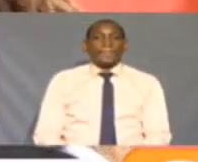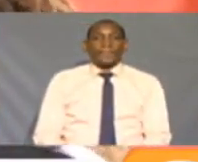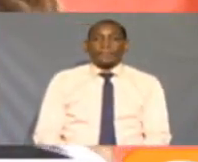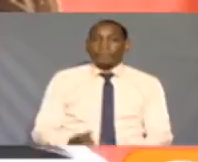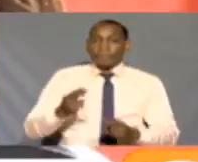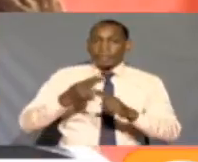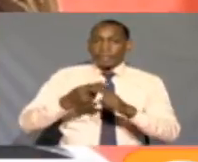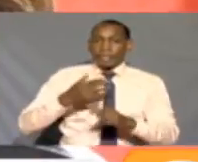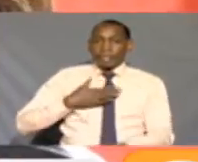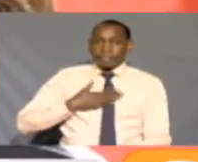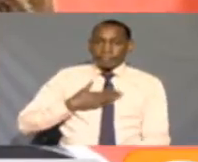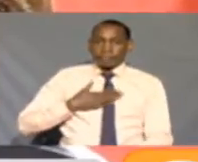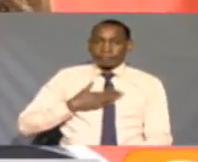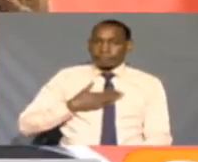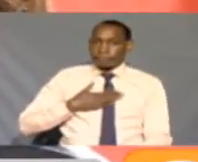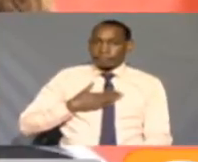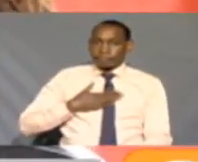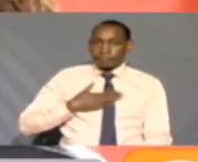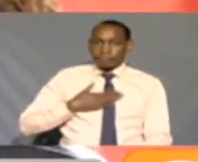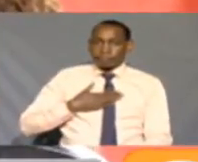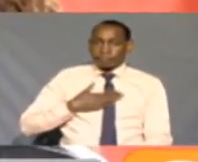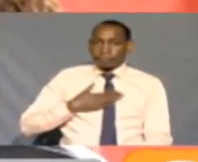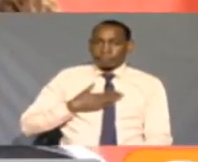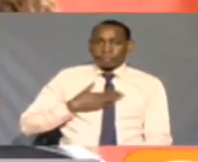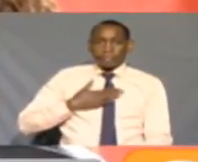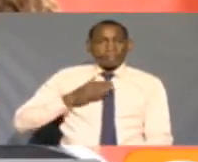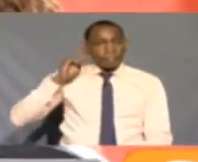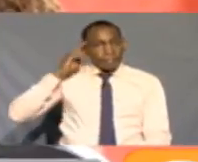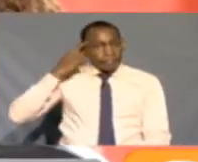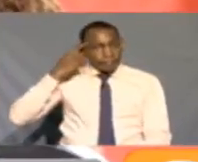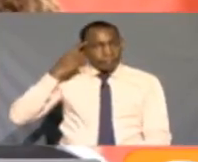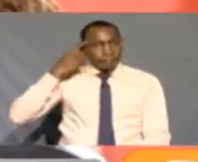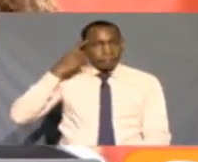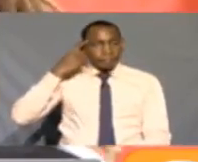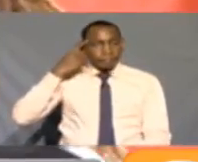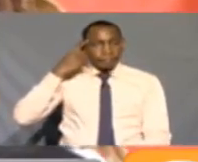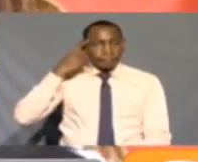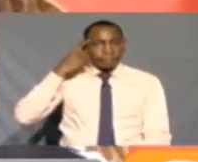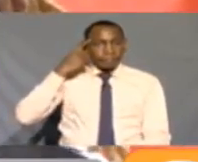Kwa majina anaitwa Tinega na nafikiri